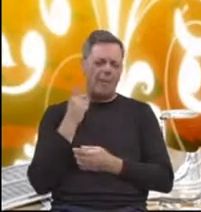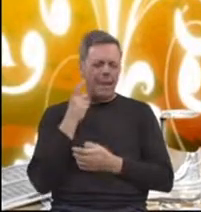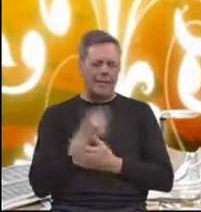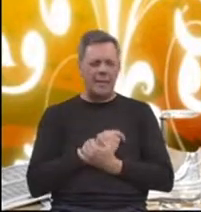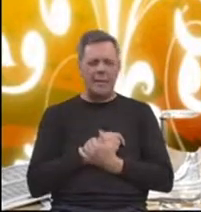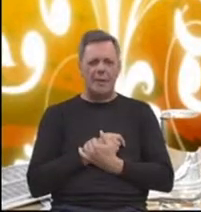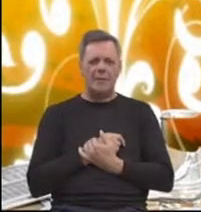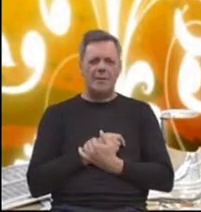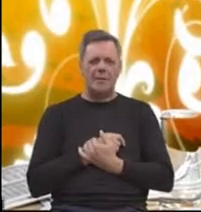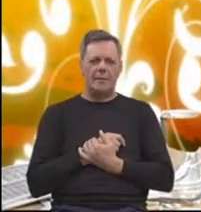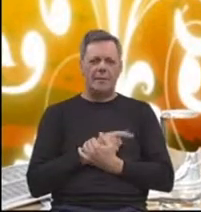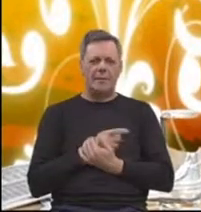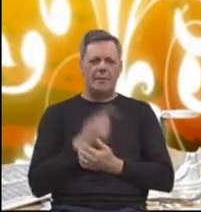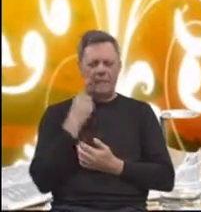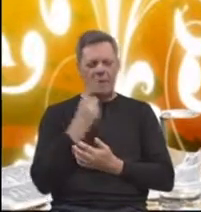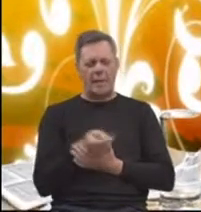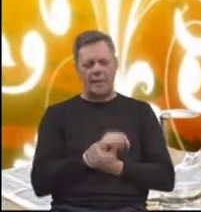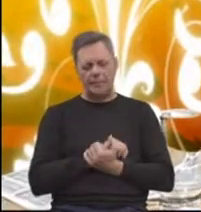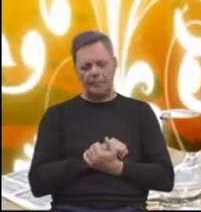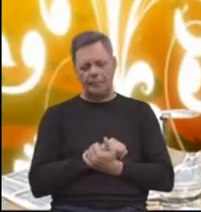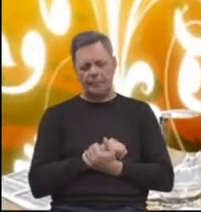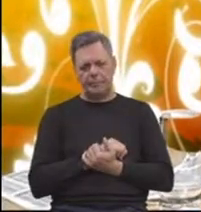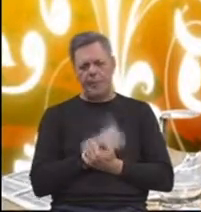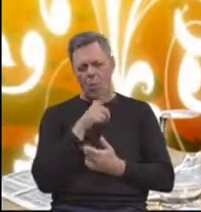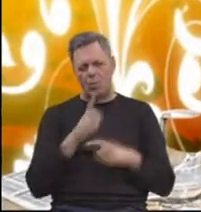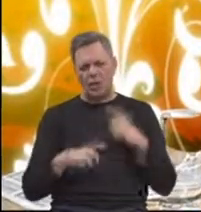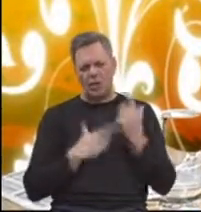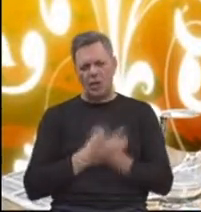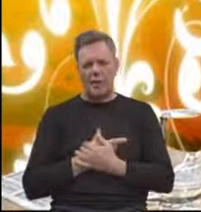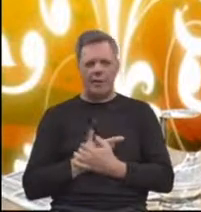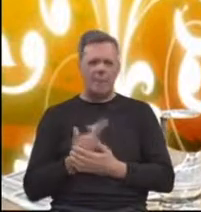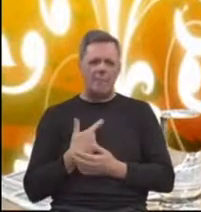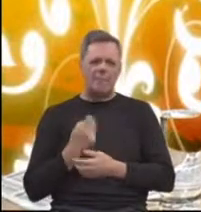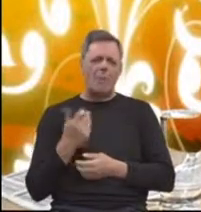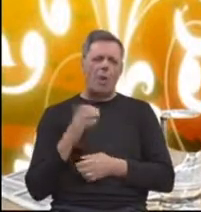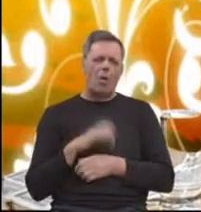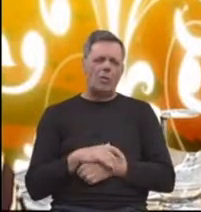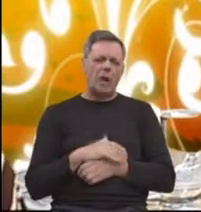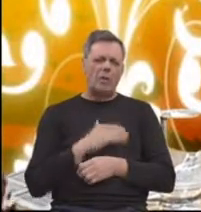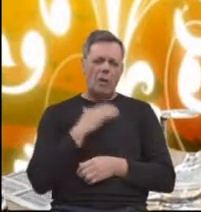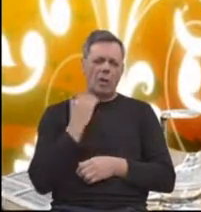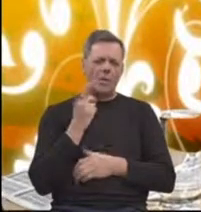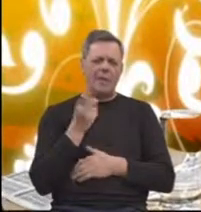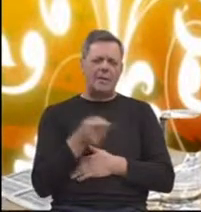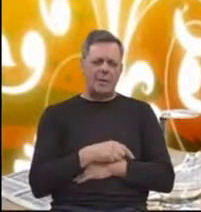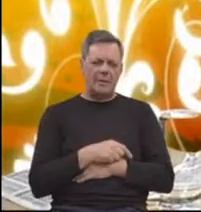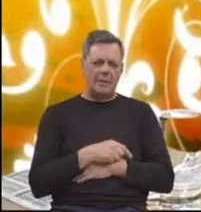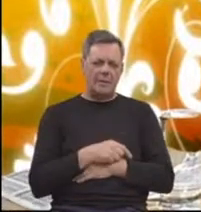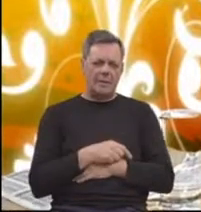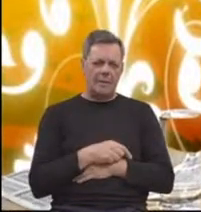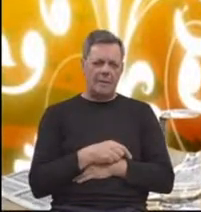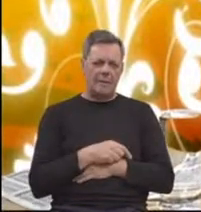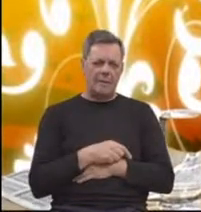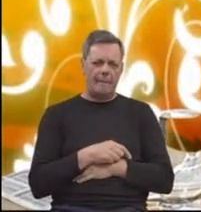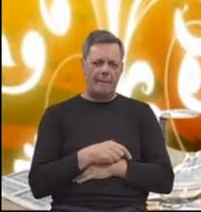pa dođu, onda će uživati. Uživat će zapravo, jer mi smo dotaknuli malo dosta tih, jel tako, imam